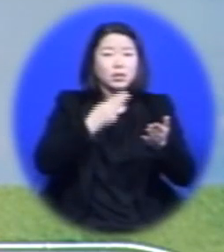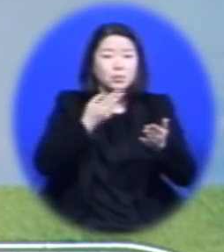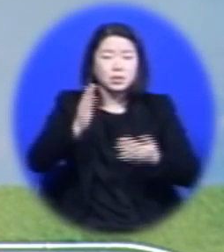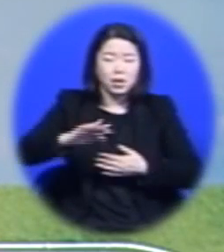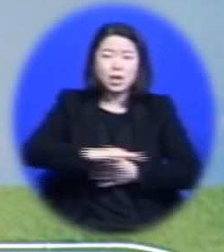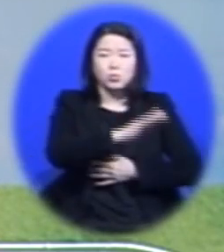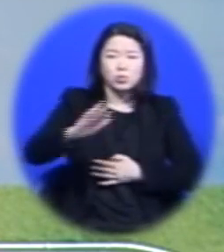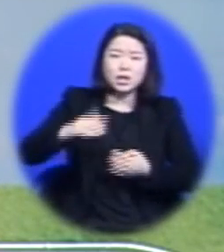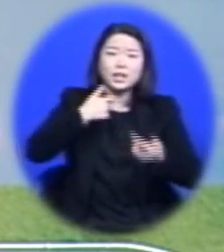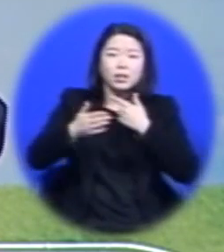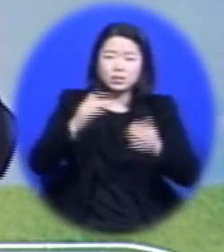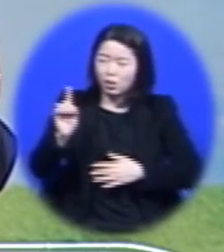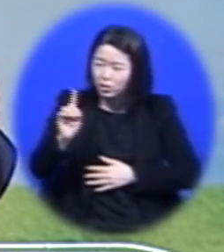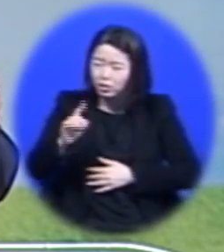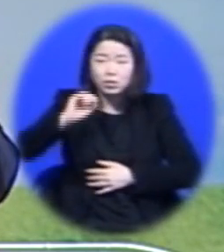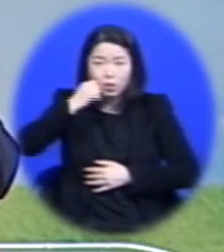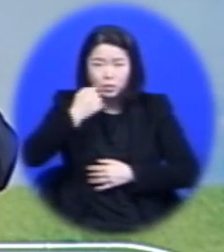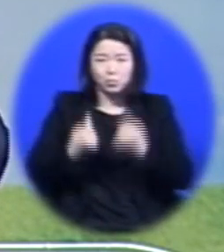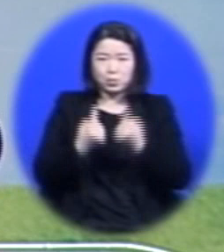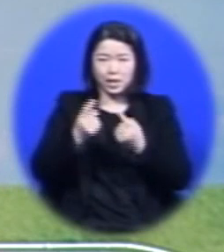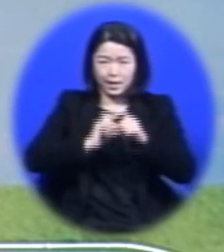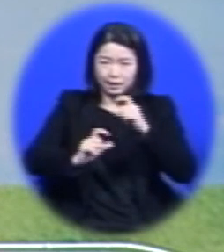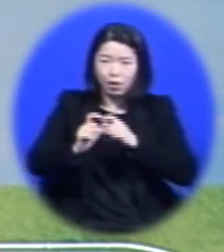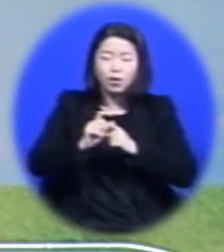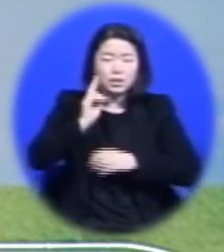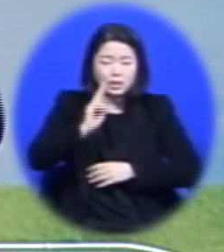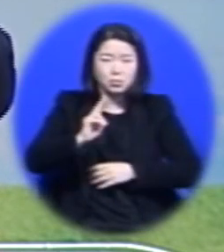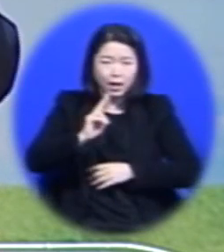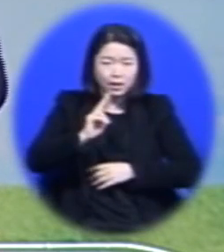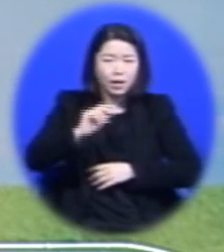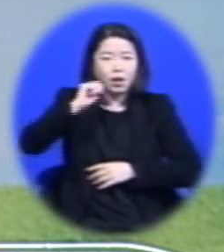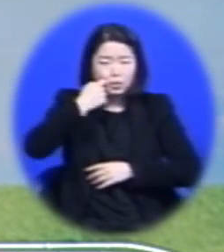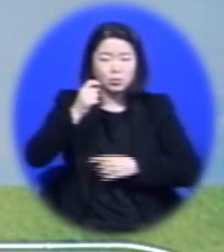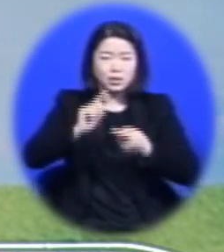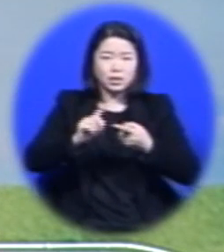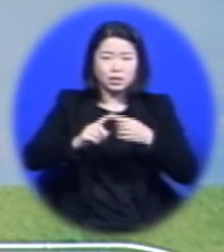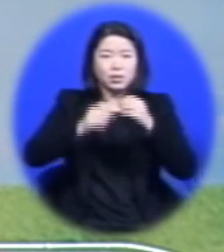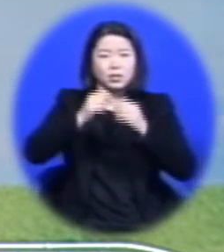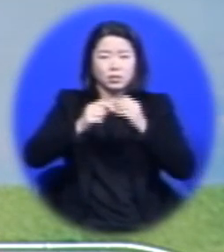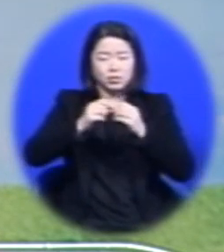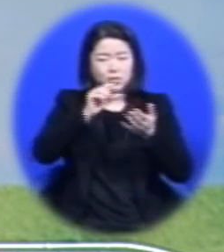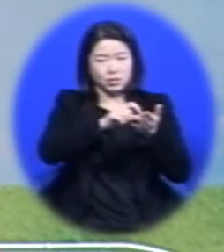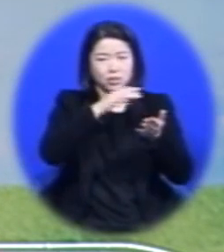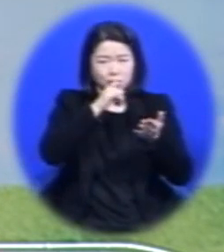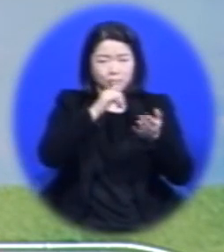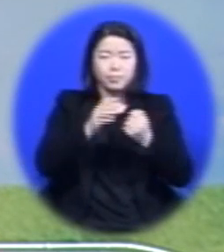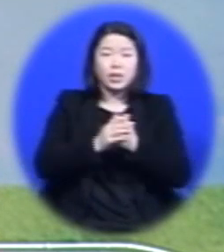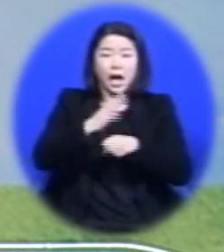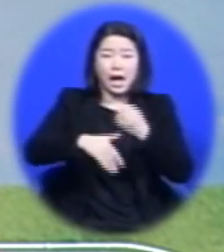겪을 어떤 어려움 보다 더한 어려움을 이 시편 기자가 겪습니다 1절부터 4절까지 하나님께